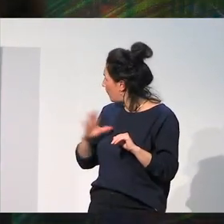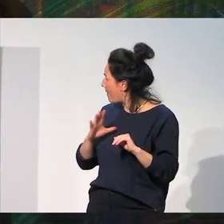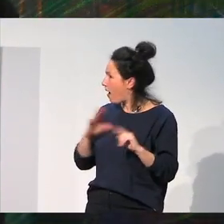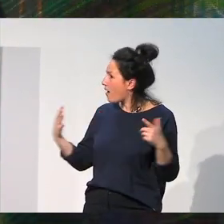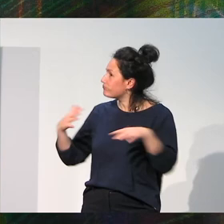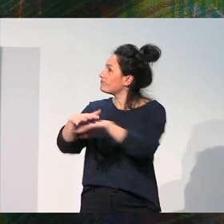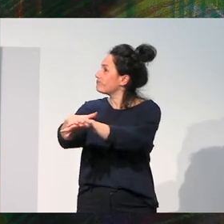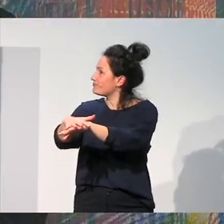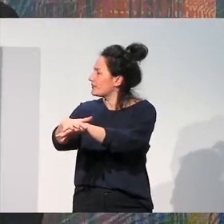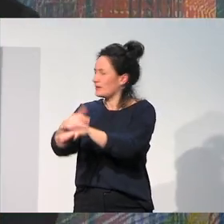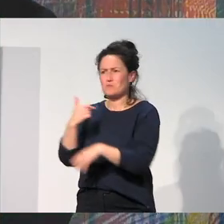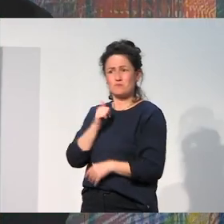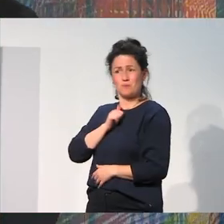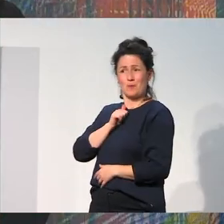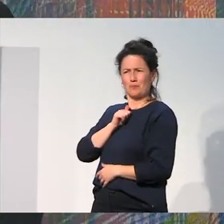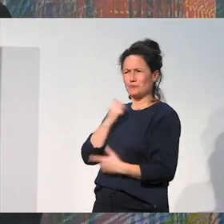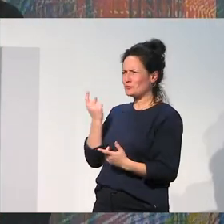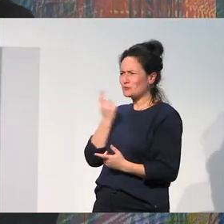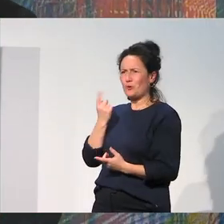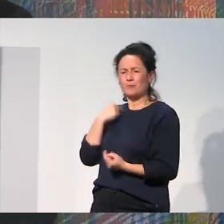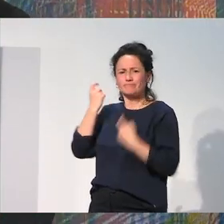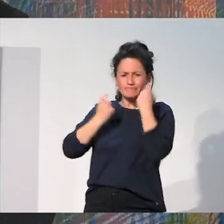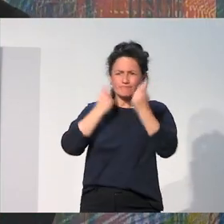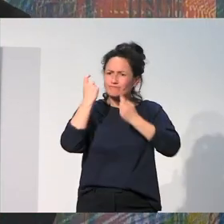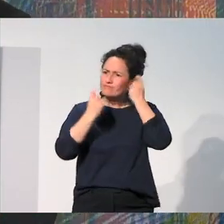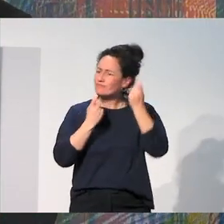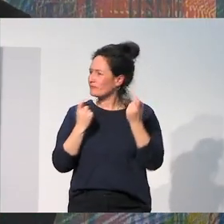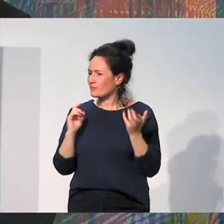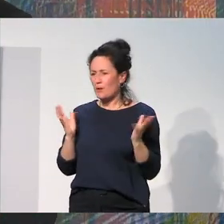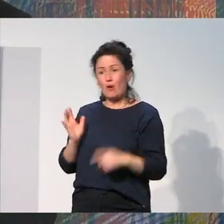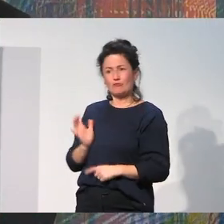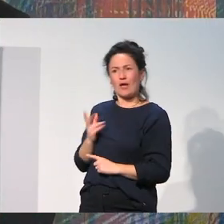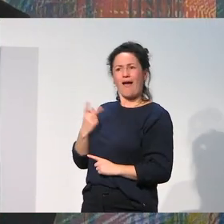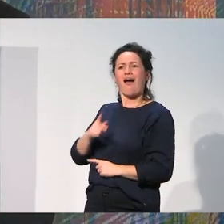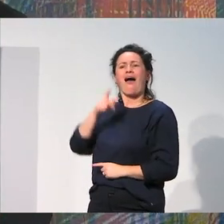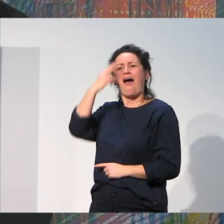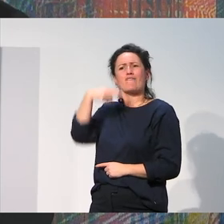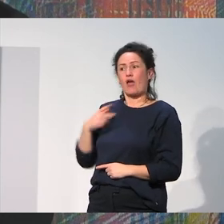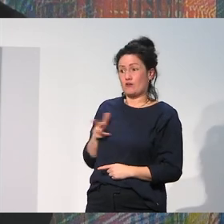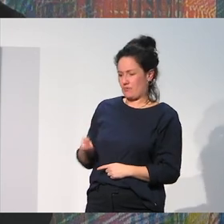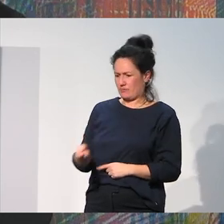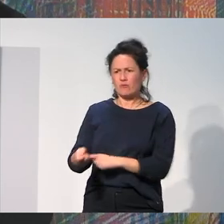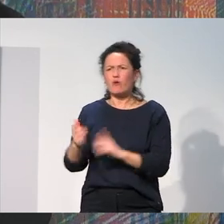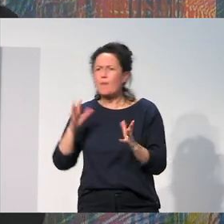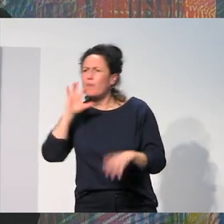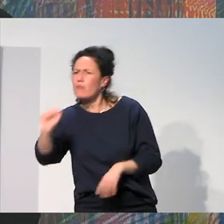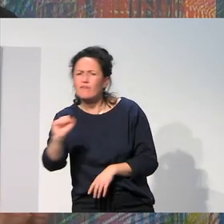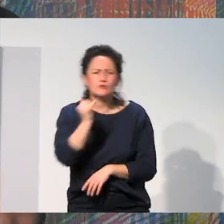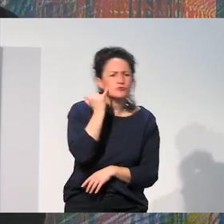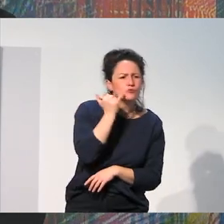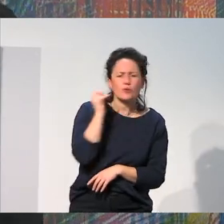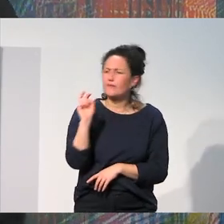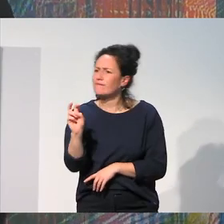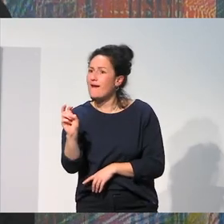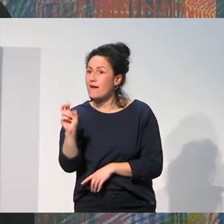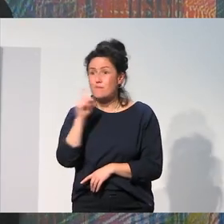choses... Mais je suis toujours demandé, ça fait écho à ça, comment les chiens d'aveugle, ils repèrent le jaune et le vert, quoi, par exemple, parce que les chiens ne distinguent pas bien